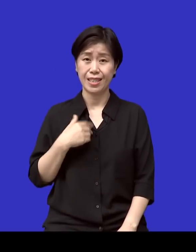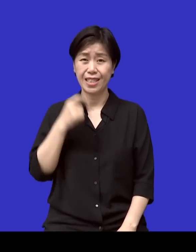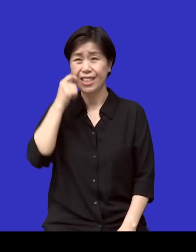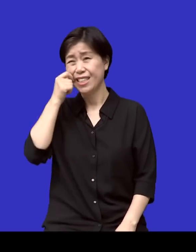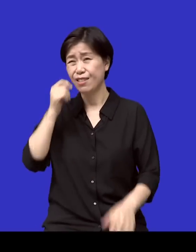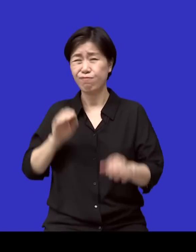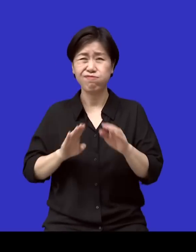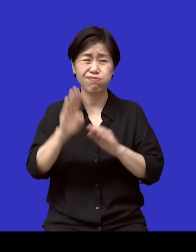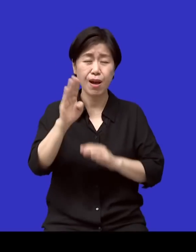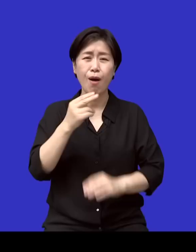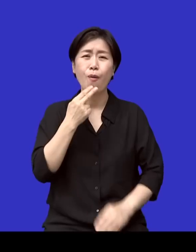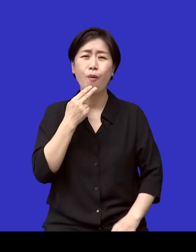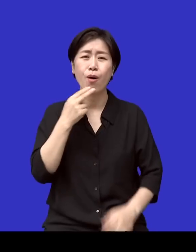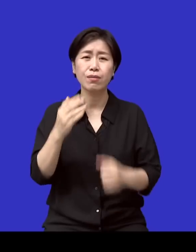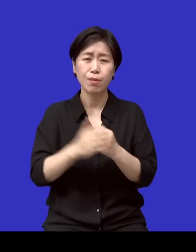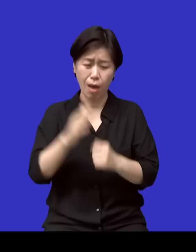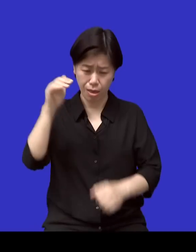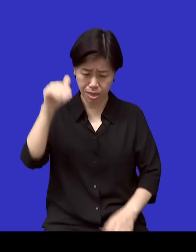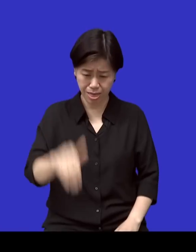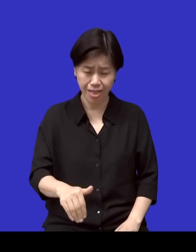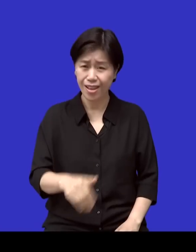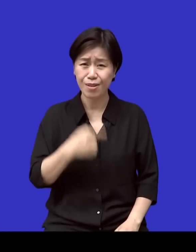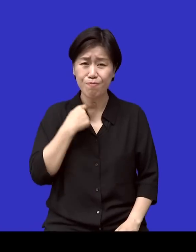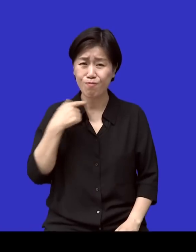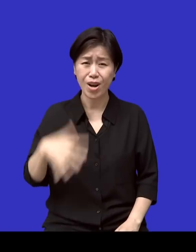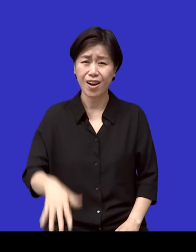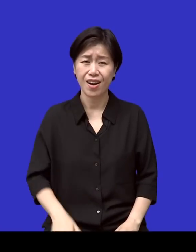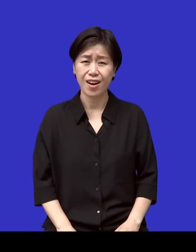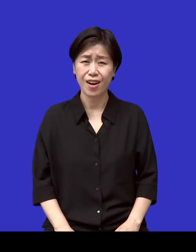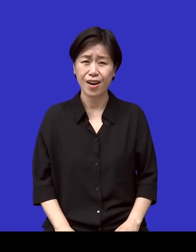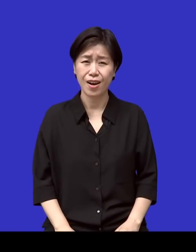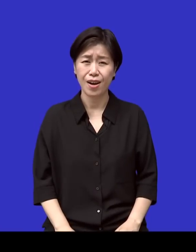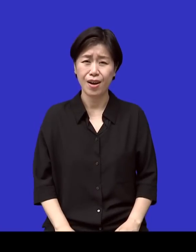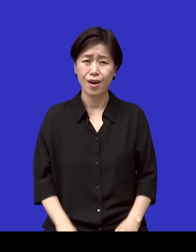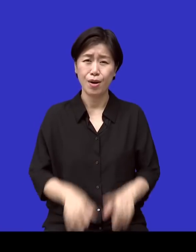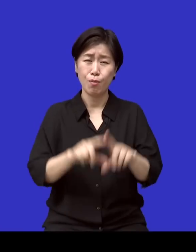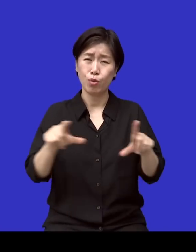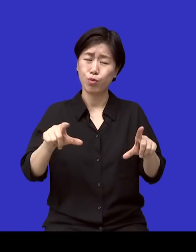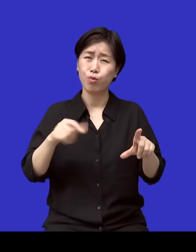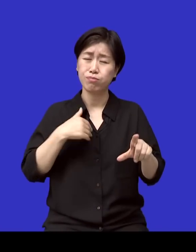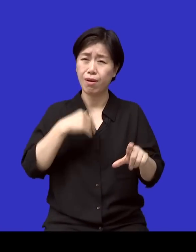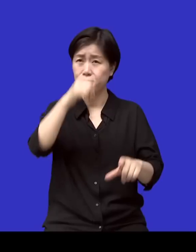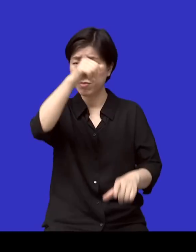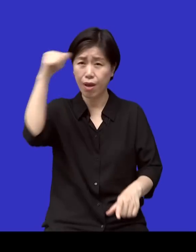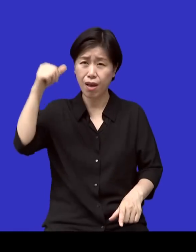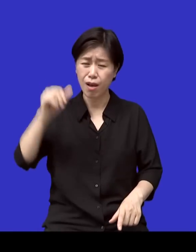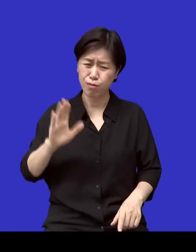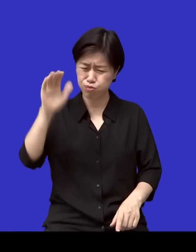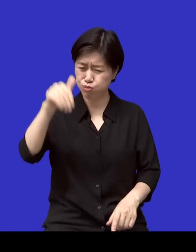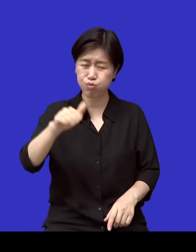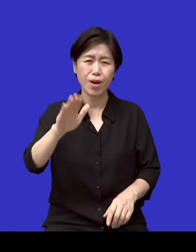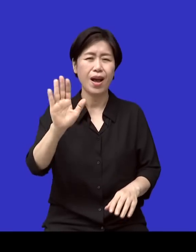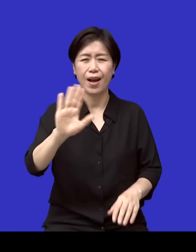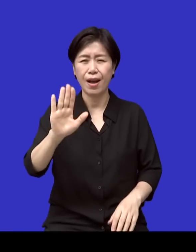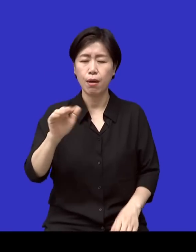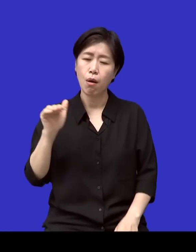없으니까 막 내려가는 슬럼프는 없어. 그냥 인생이 슬럼프같이 애매하게 가는데 계속 이제 이제 안